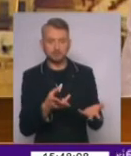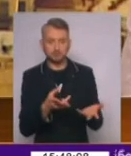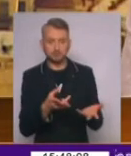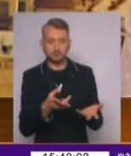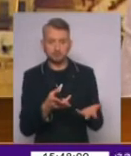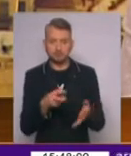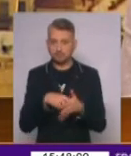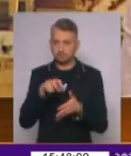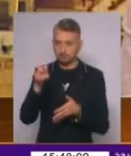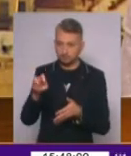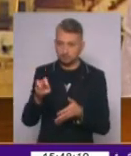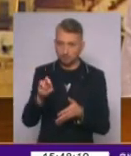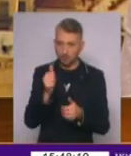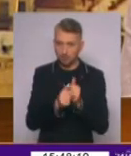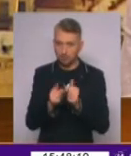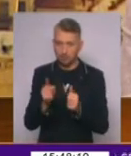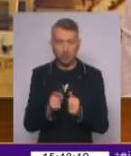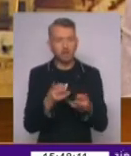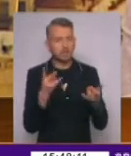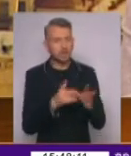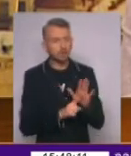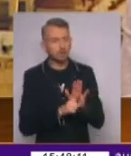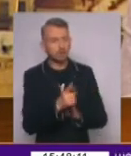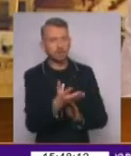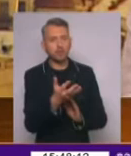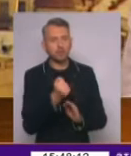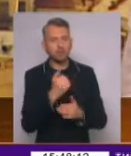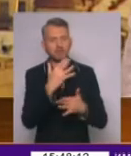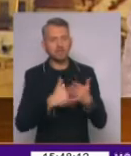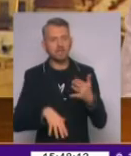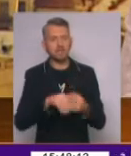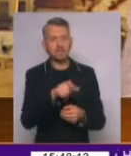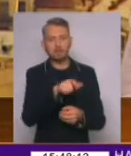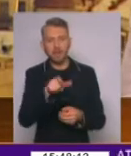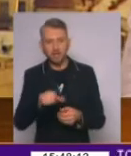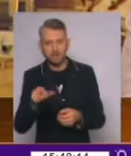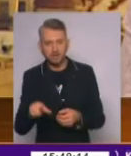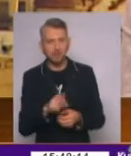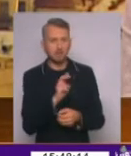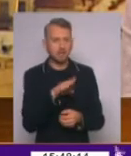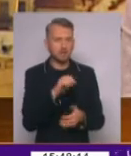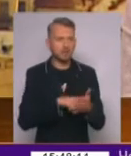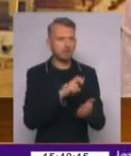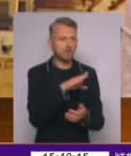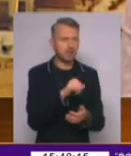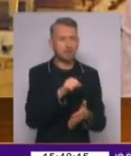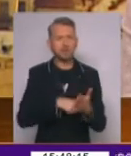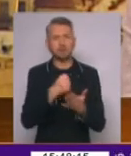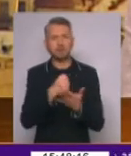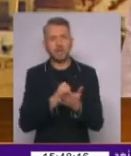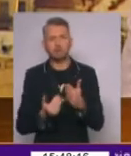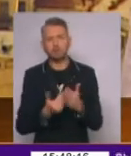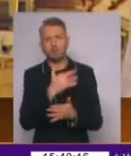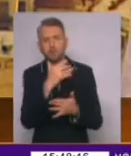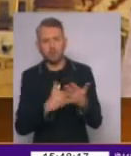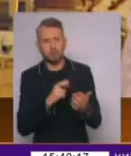Надіслати листа кожному. Треба спочатку отримати списки всіх мешканців від БТІ, від нотаріуса з нового реєстру, від